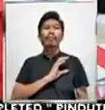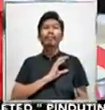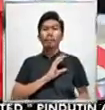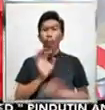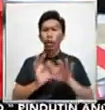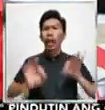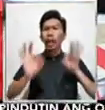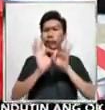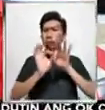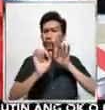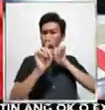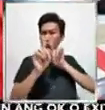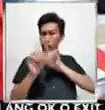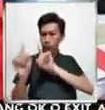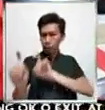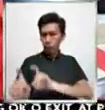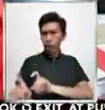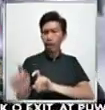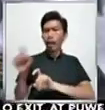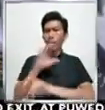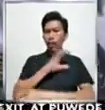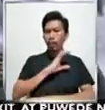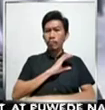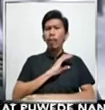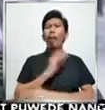regular ang pagsalang sa kanila. Yung mga iba,